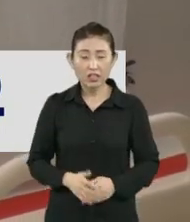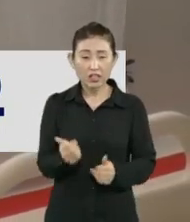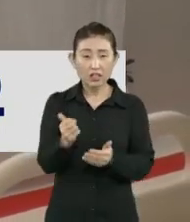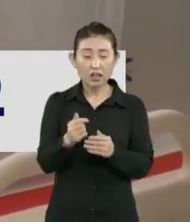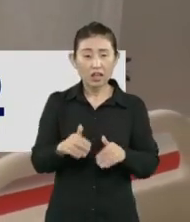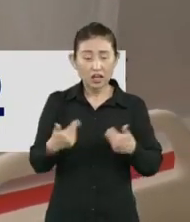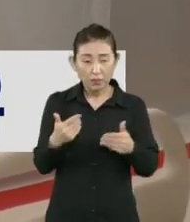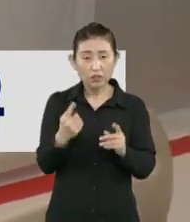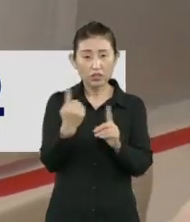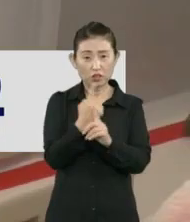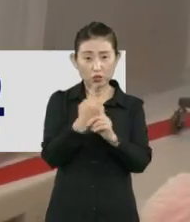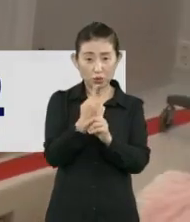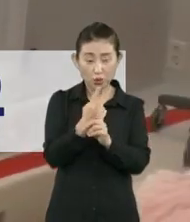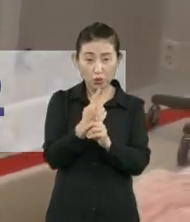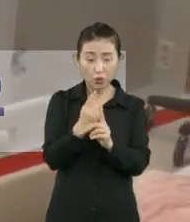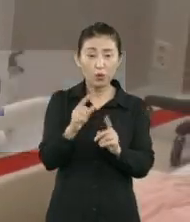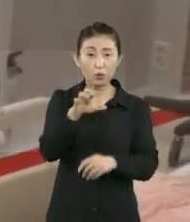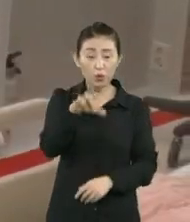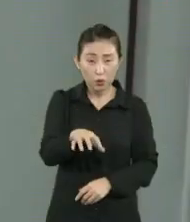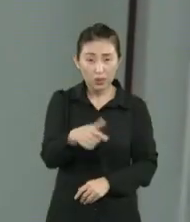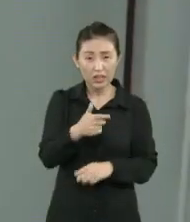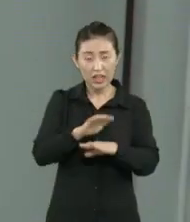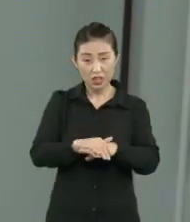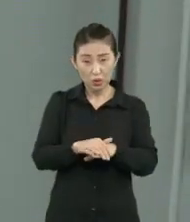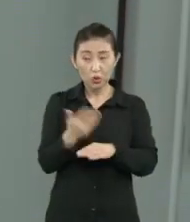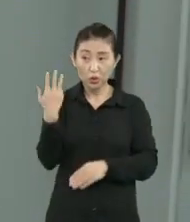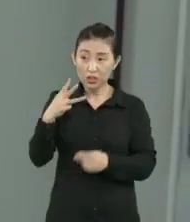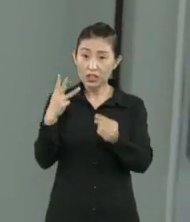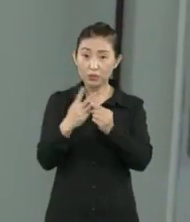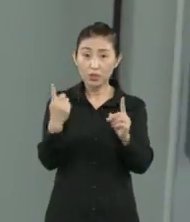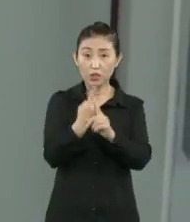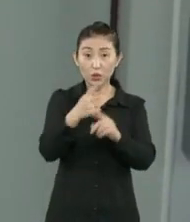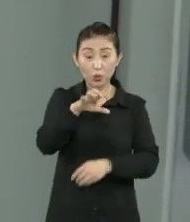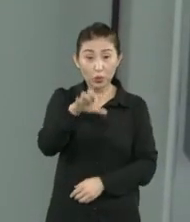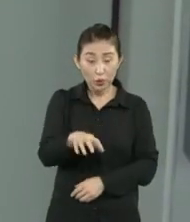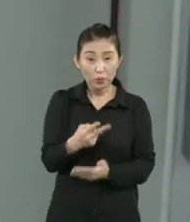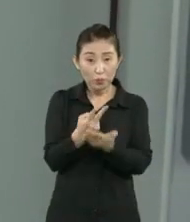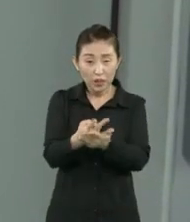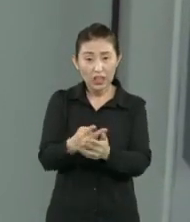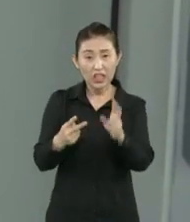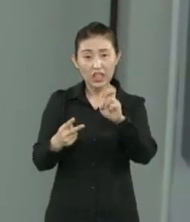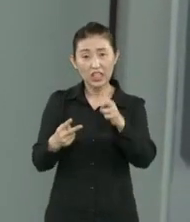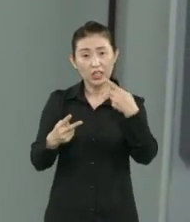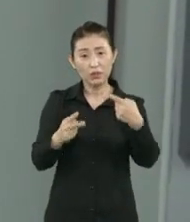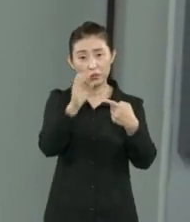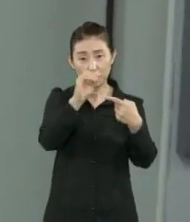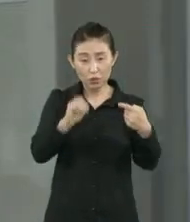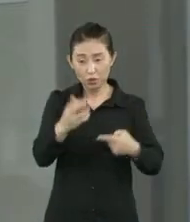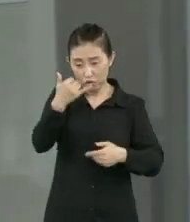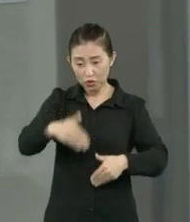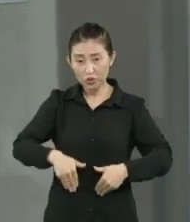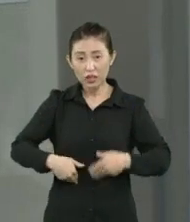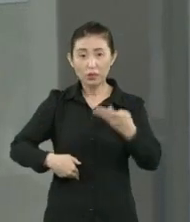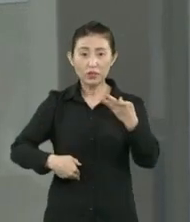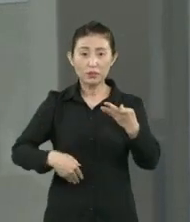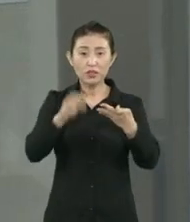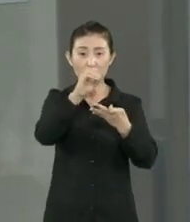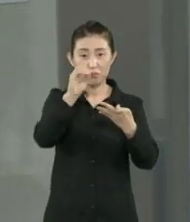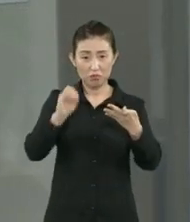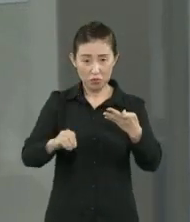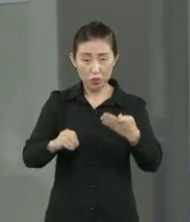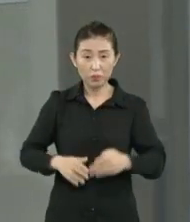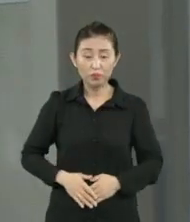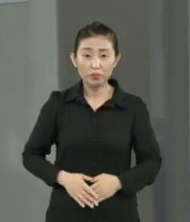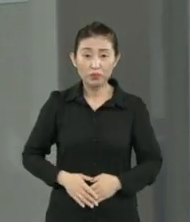위한 생활 센터 병상 가동률은 대전은 최근 375 센터 22.1% 충 담은 14.5%